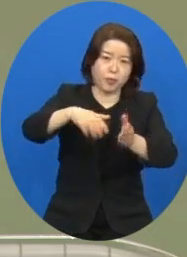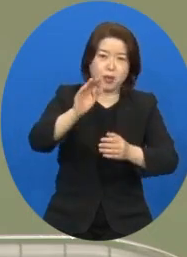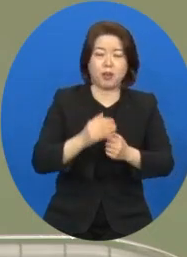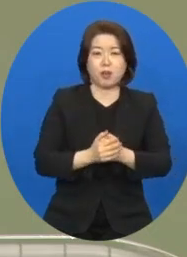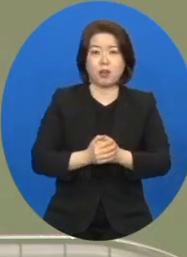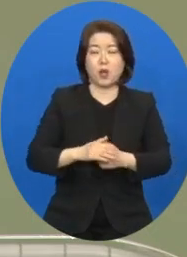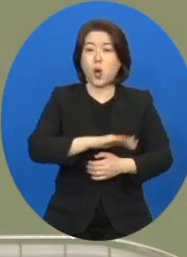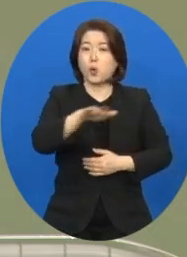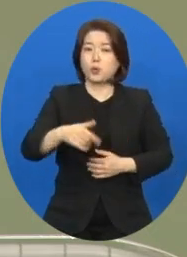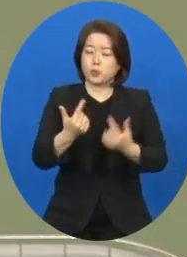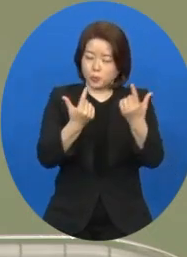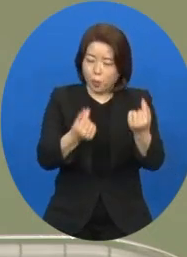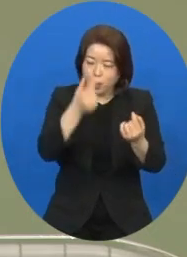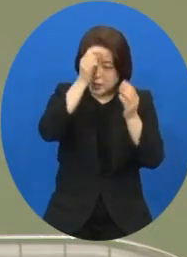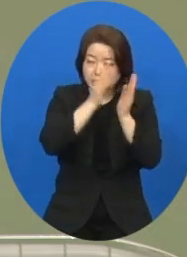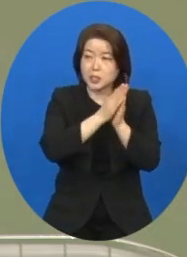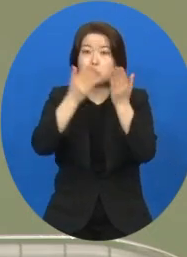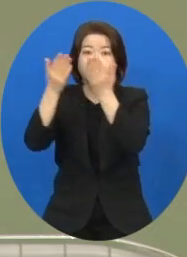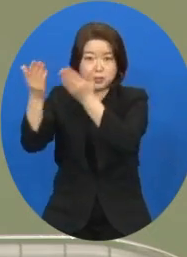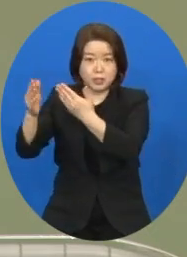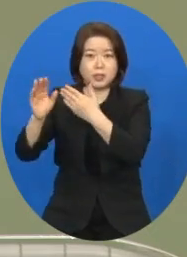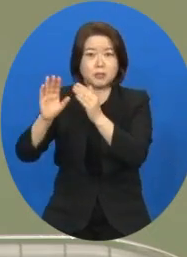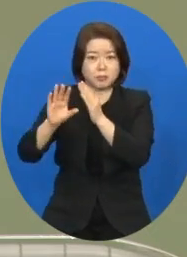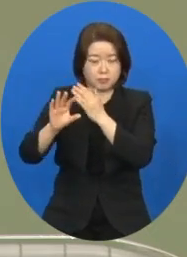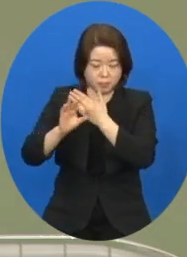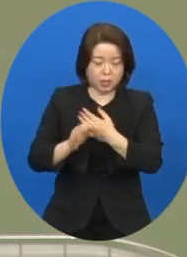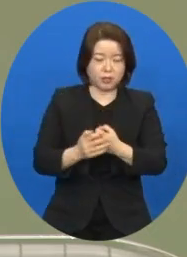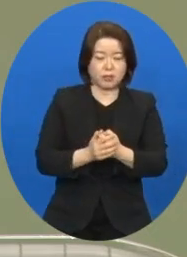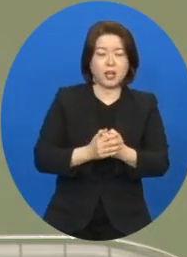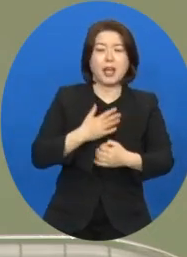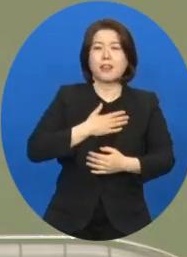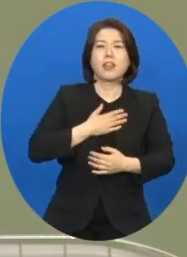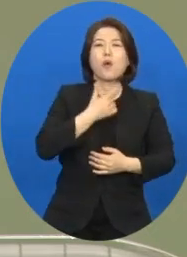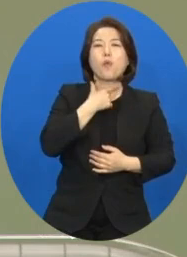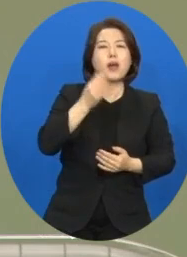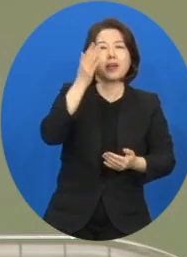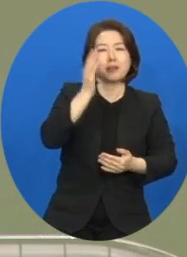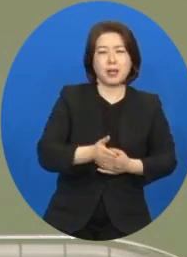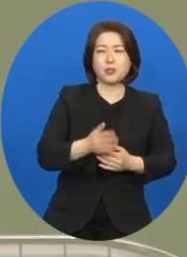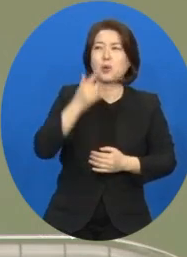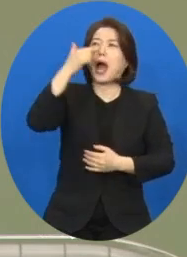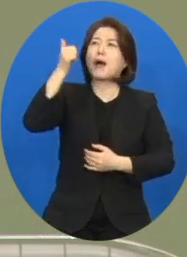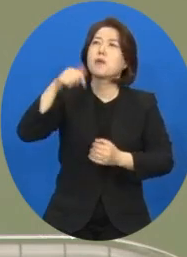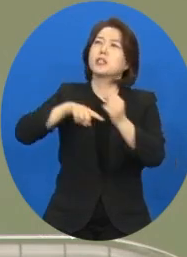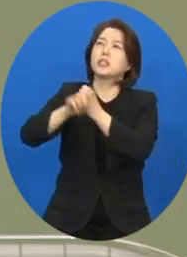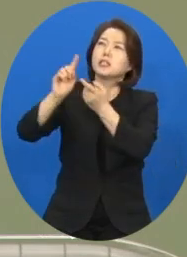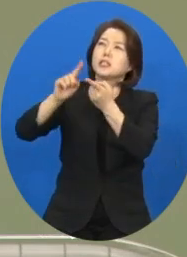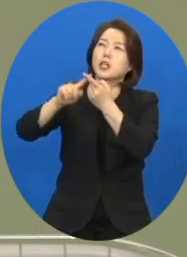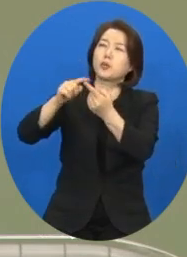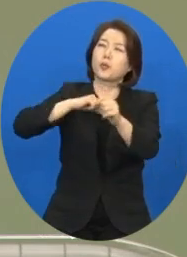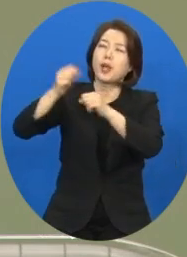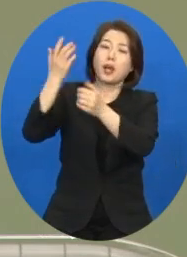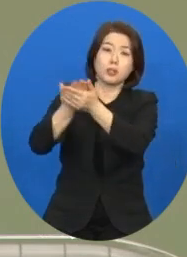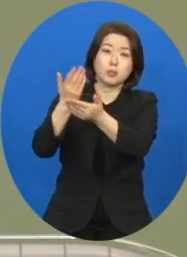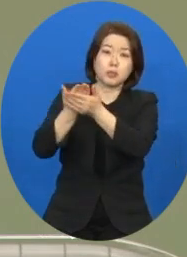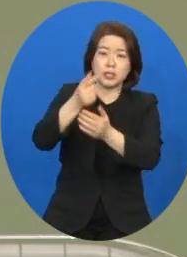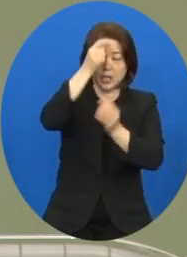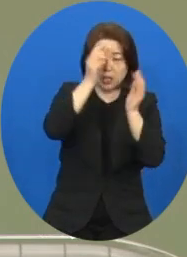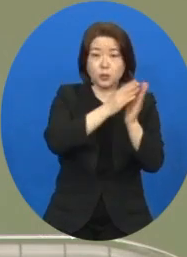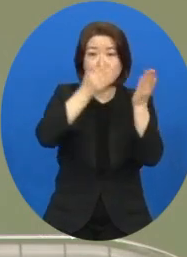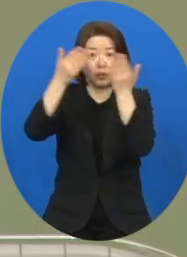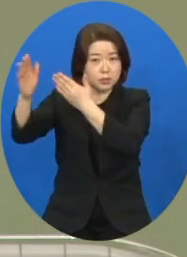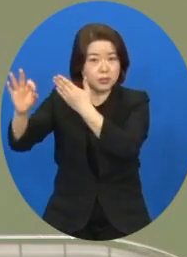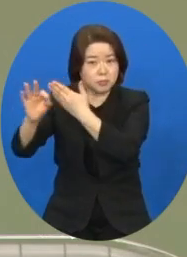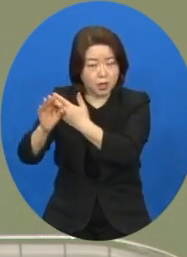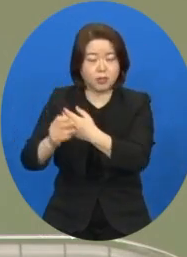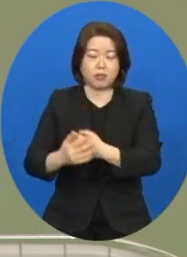드리면 나의 원대로 마시고 아버지의 뜻대로 하소서. 그러면 우리